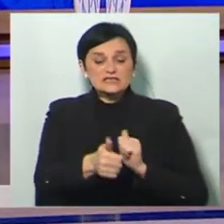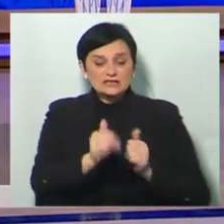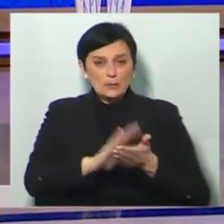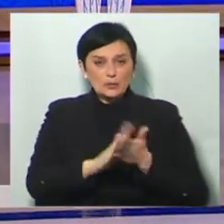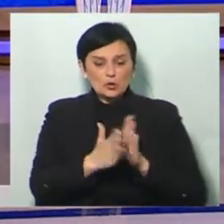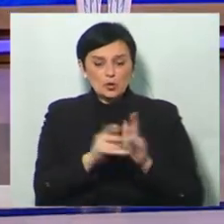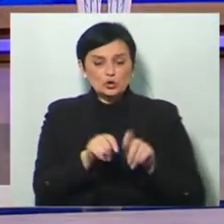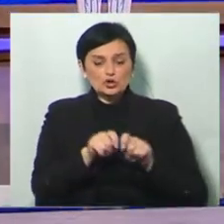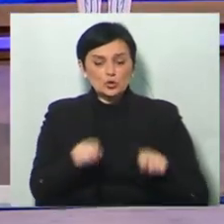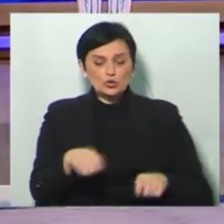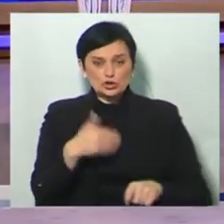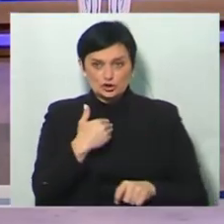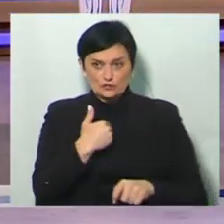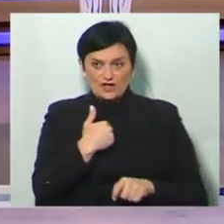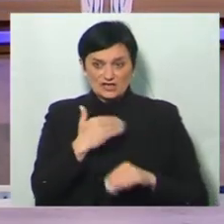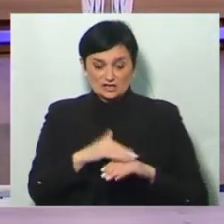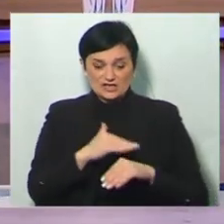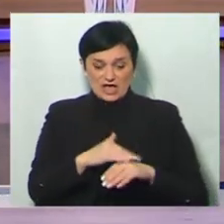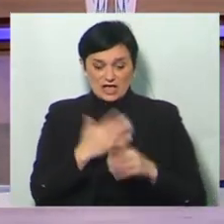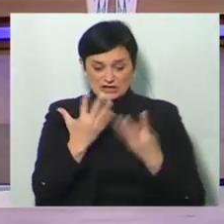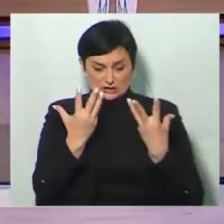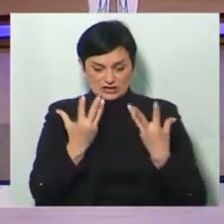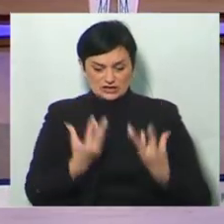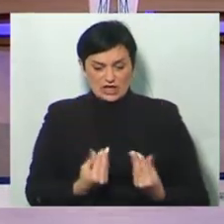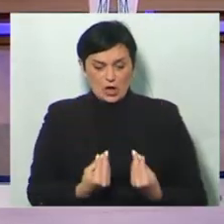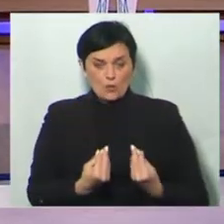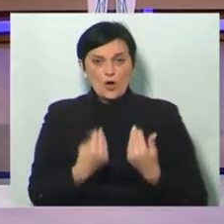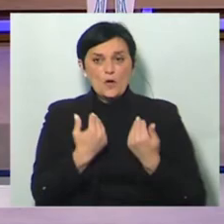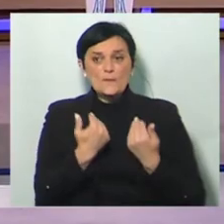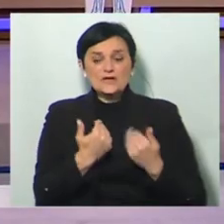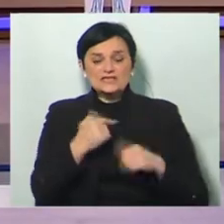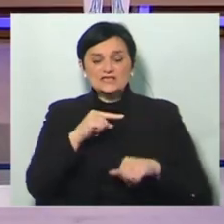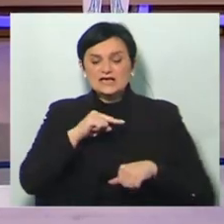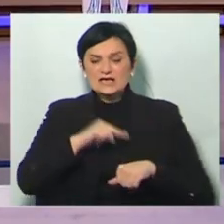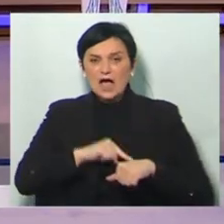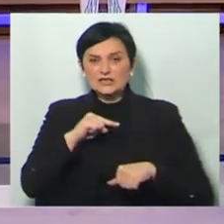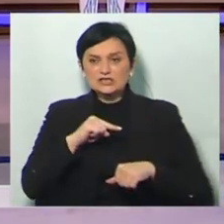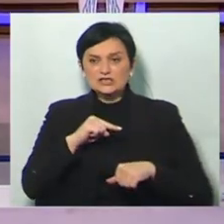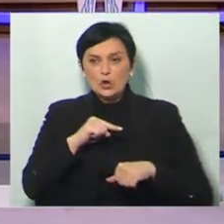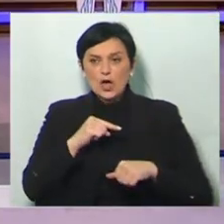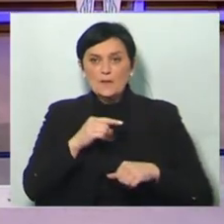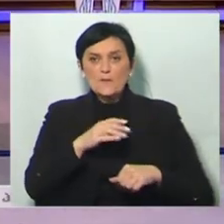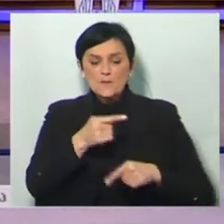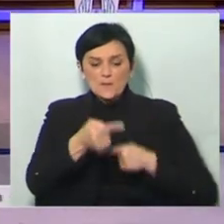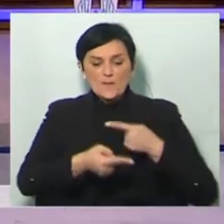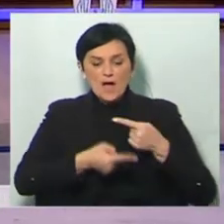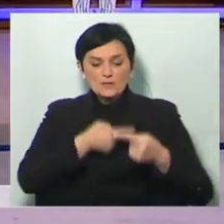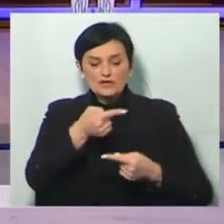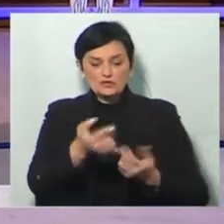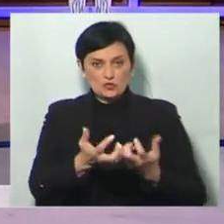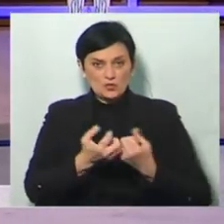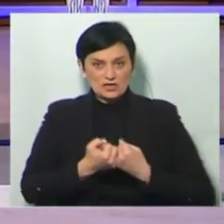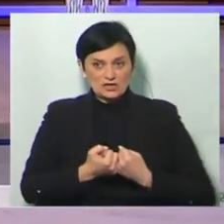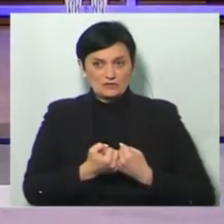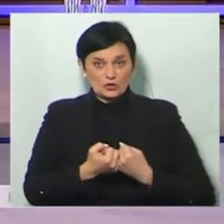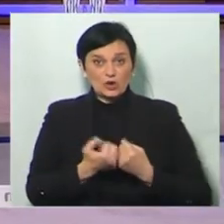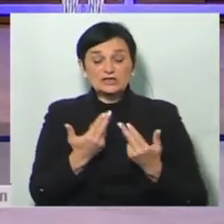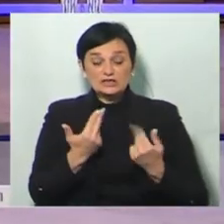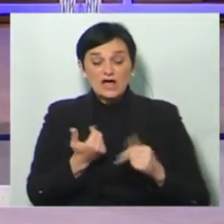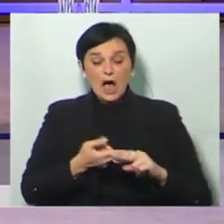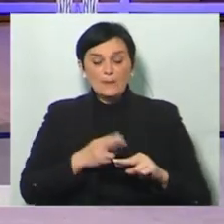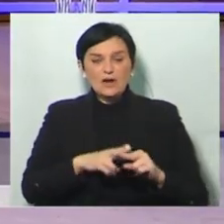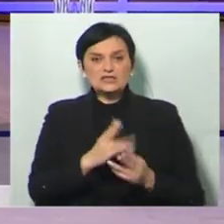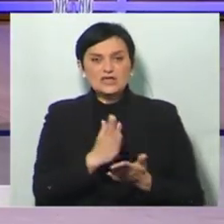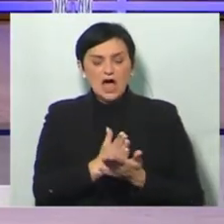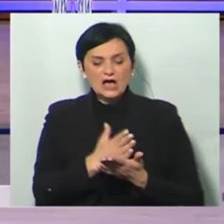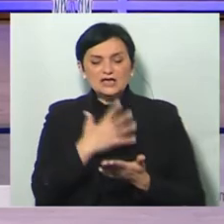იმისათვის, რომ ჩვენ სოციალური კეთილდღეობა დღეობა და მისი განცდა მემკვიდრეობით მივიღეთ ერთგვარად და ამას